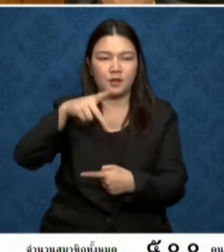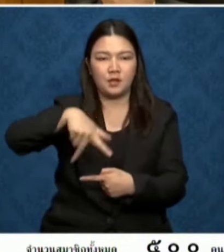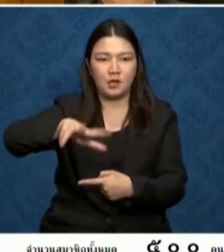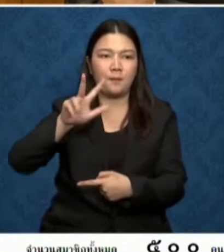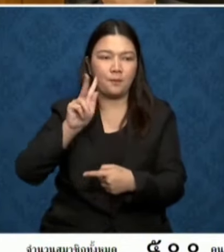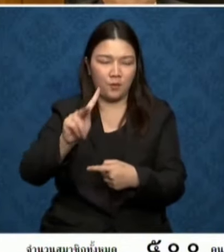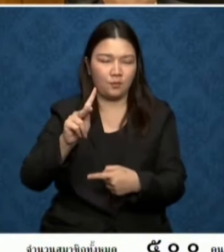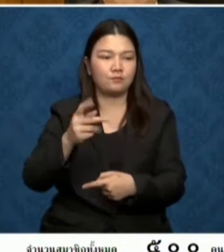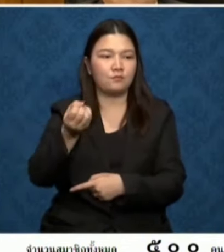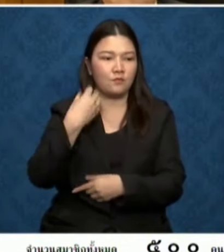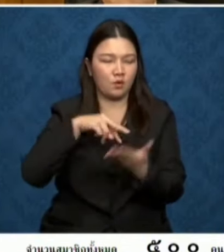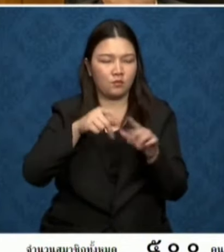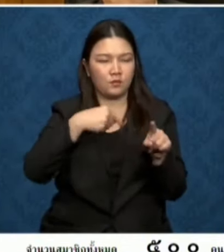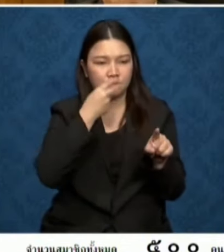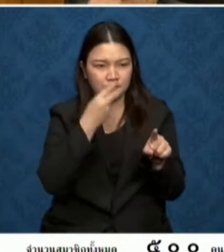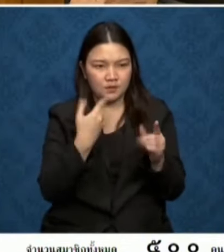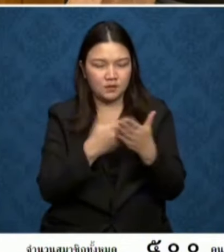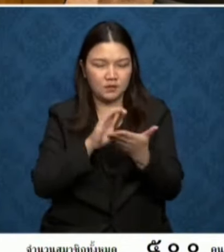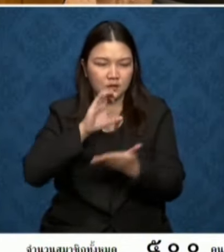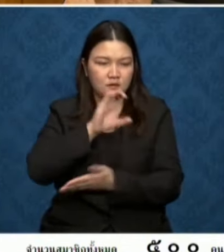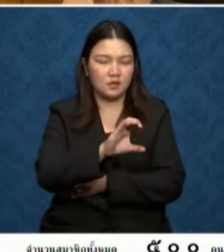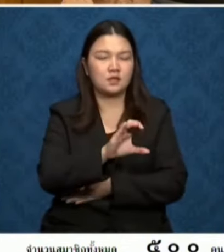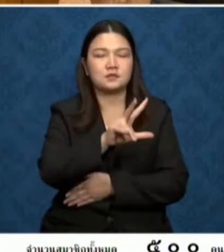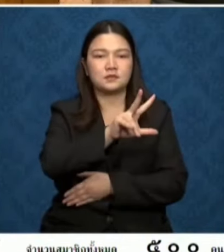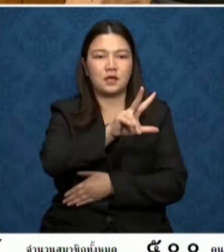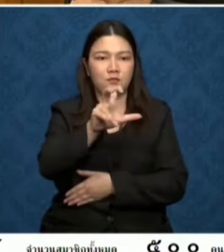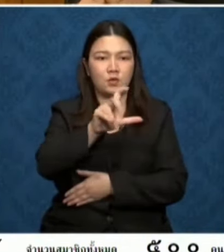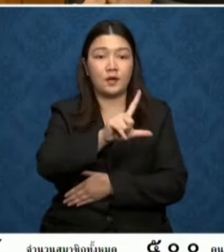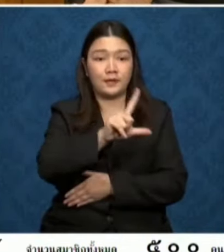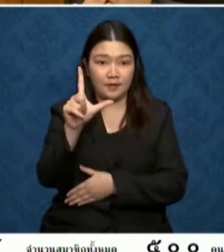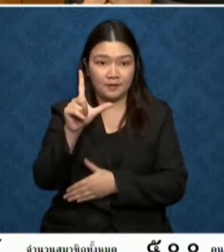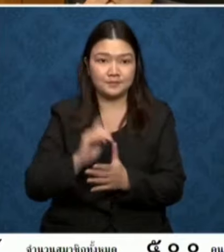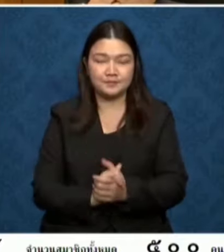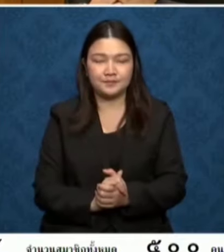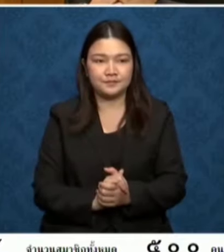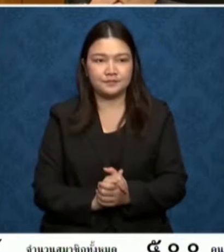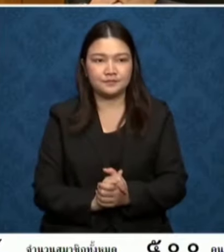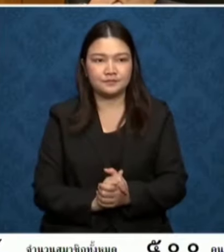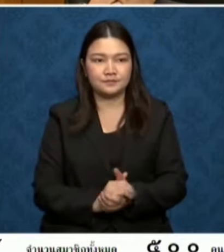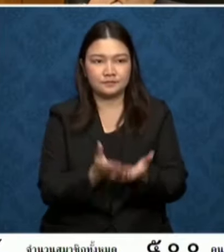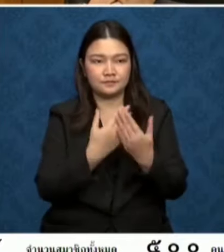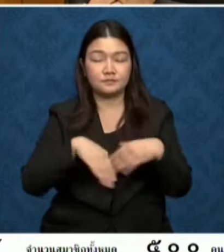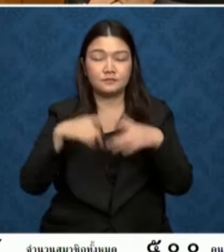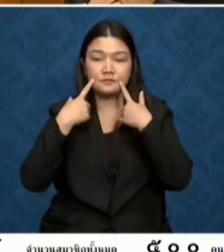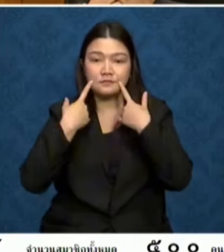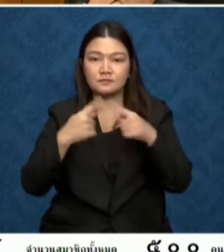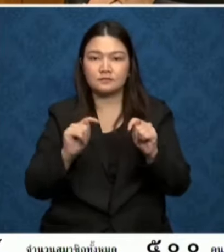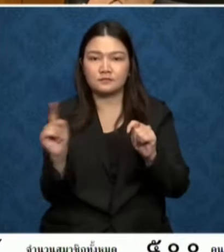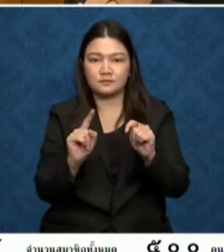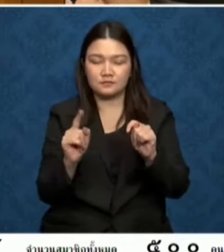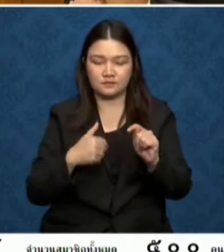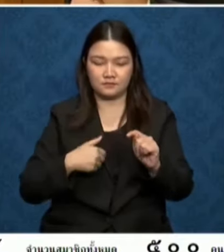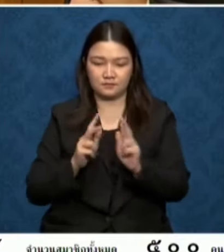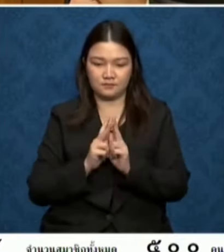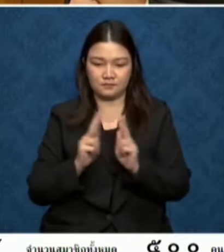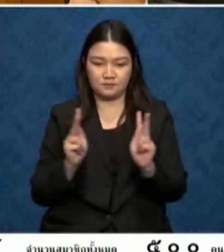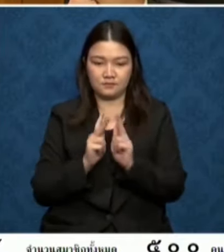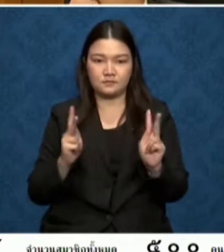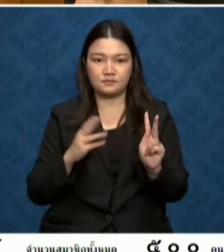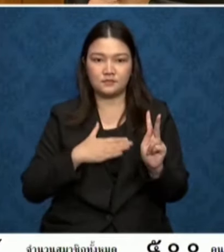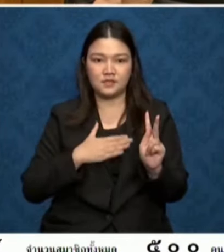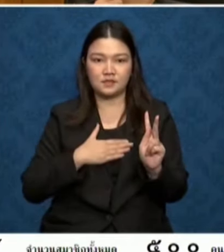ชยเป็นเม็ดเงินจำนวน300กว่าล้านบาทก็กลับมาสู่คำตอบเดิมอีกว่ากรรมธิการเราเนี่ย